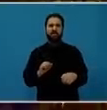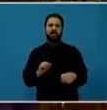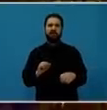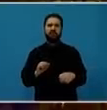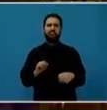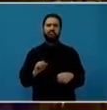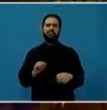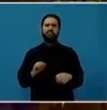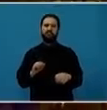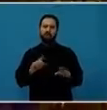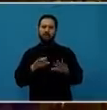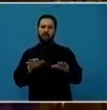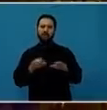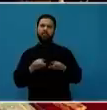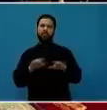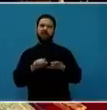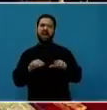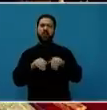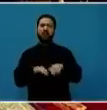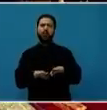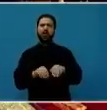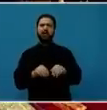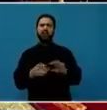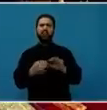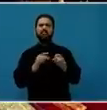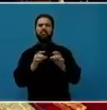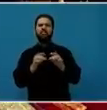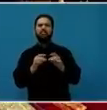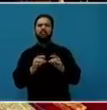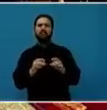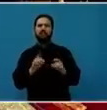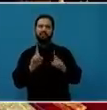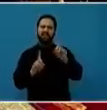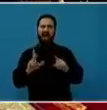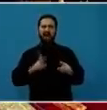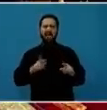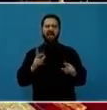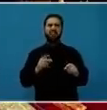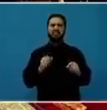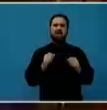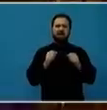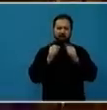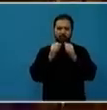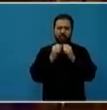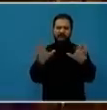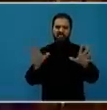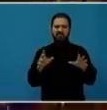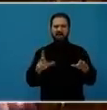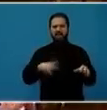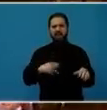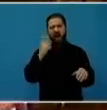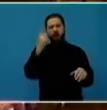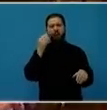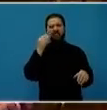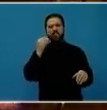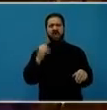pe adresa electronică, dacă este blestemată. Era chiar o doamnă care ne-a întrebat, așa. Uitați, cineva